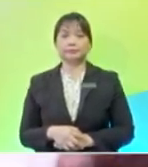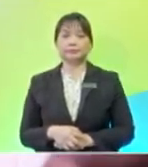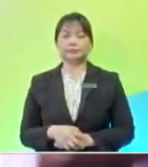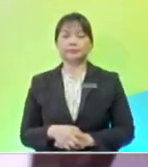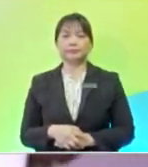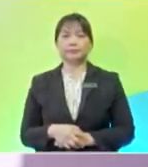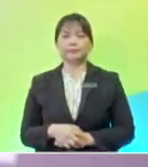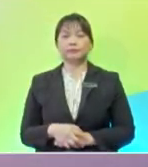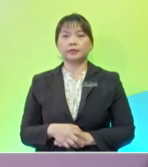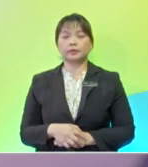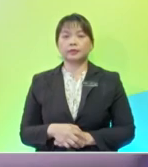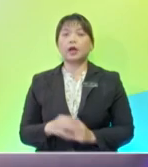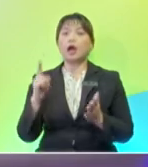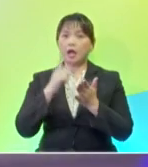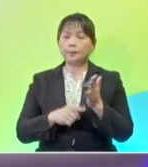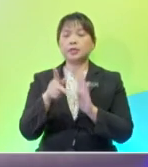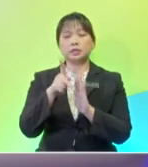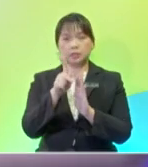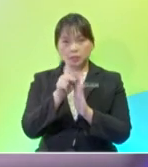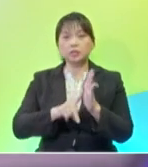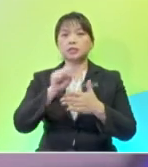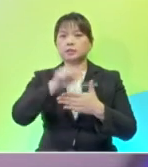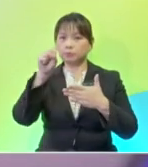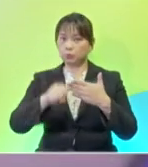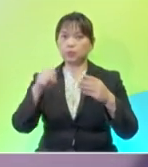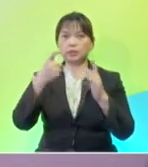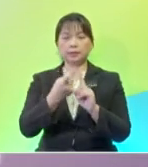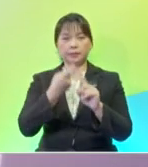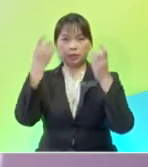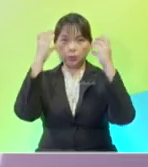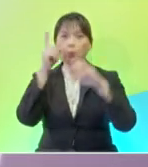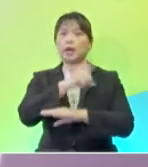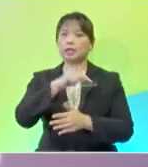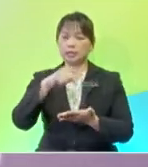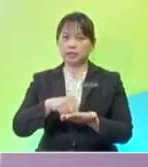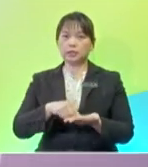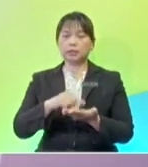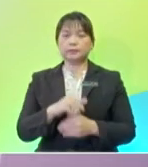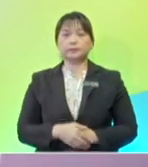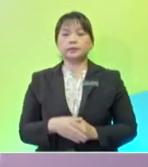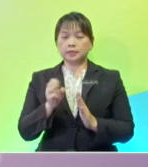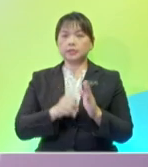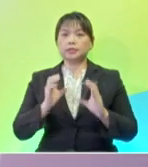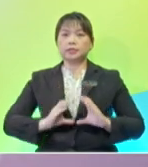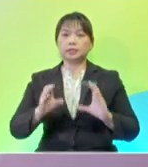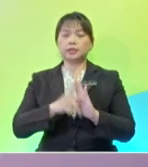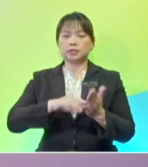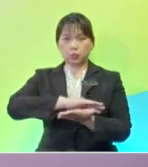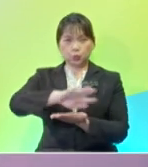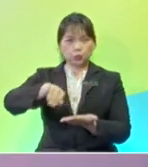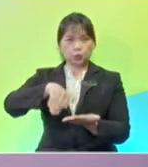kesimpulan dari pada pembelajaran kita pada hari ini kesimpulannya secara keseluruhan